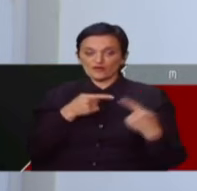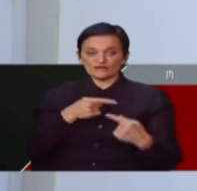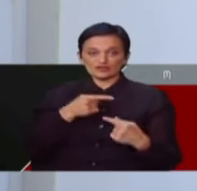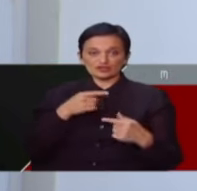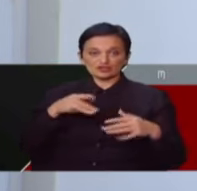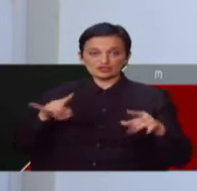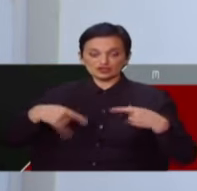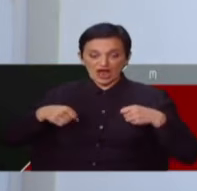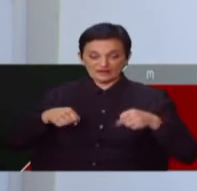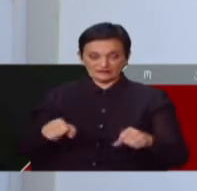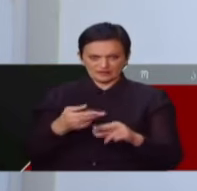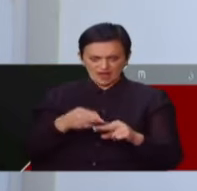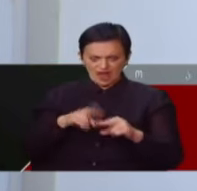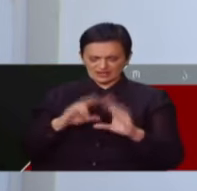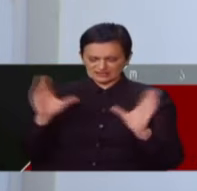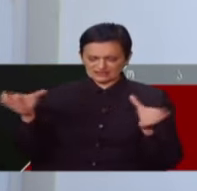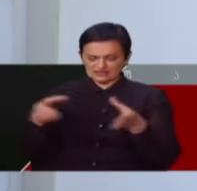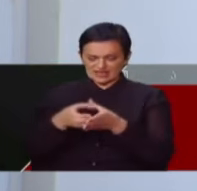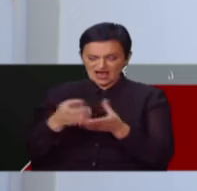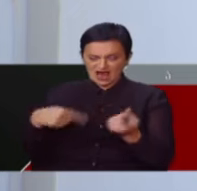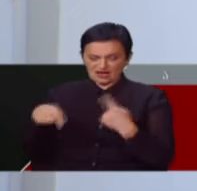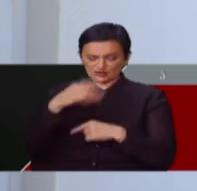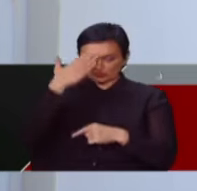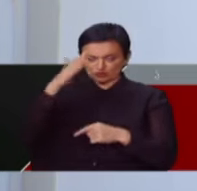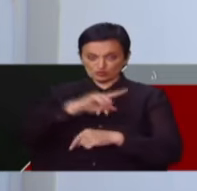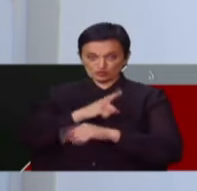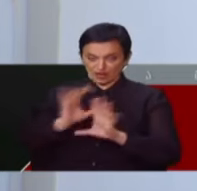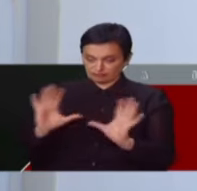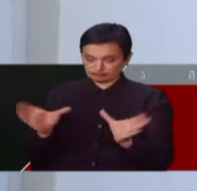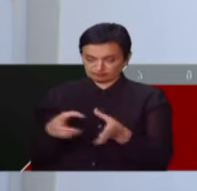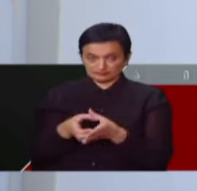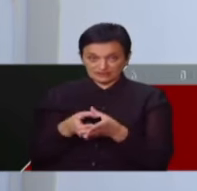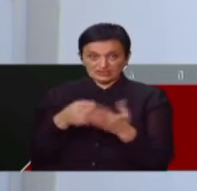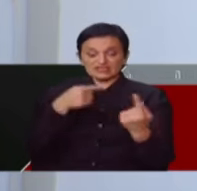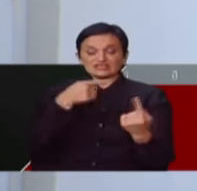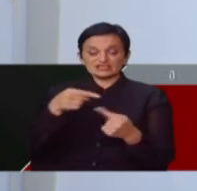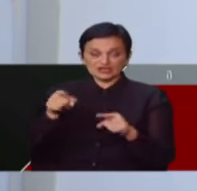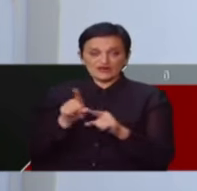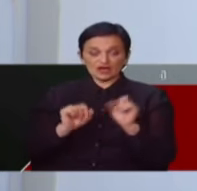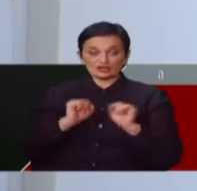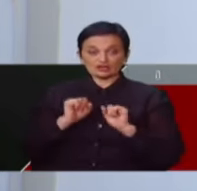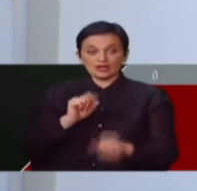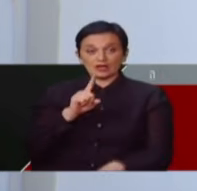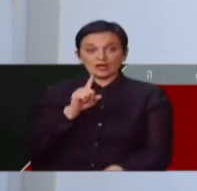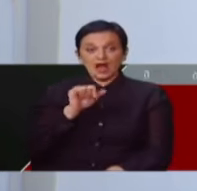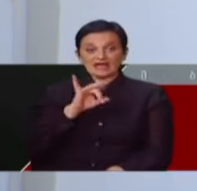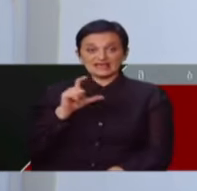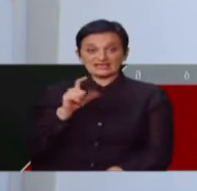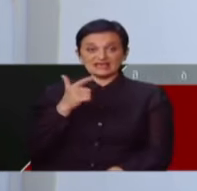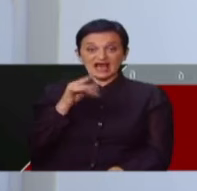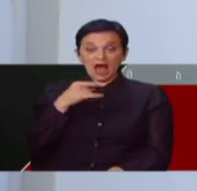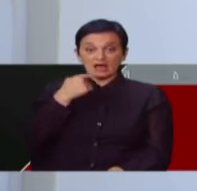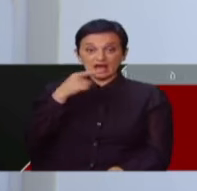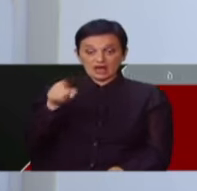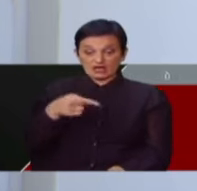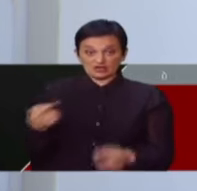შარლის შახდით. აი ეს გაერთიანება შეკრეს ახლა უცხოურმა ძალებმა. სხვასაც შეეცდებიან, მაგალითად ხაზარაძე გახარიას